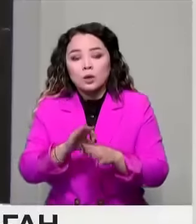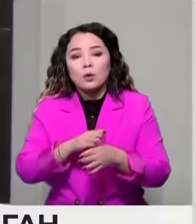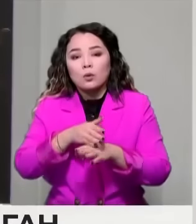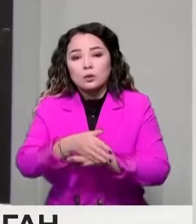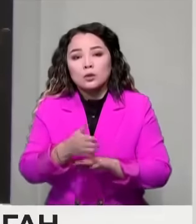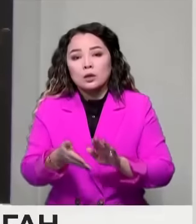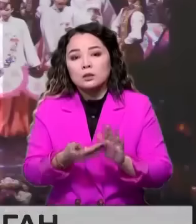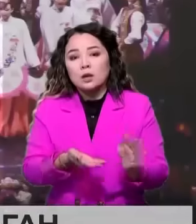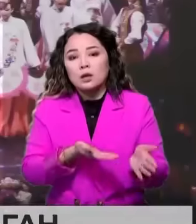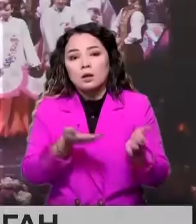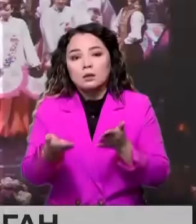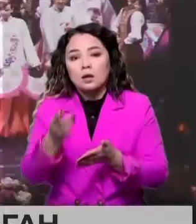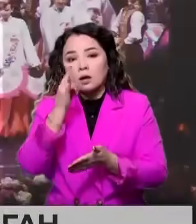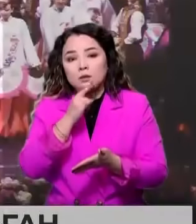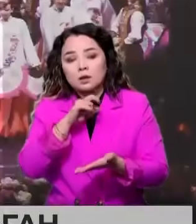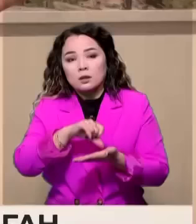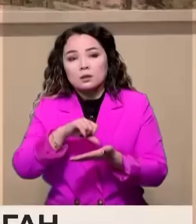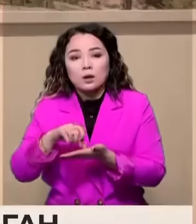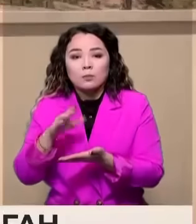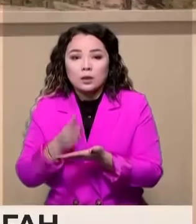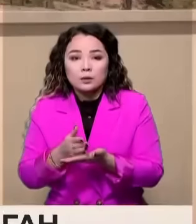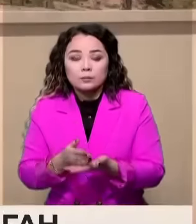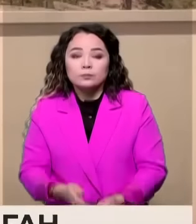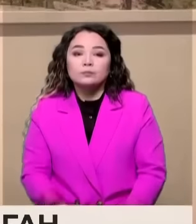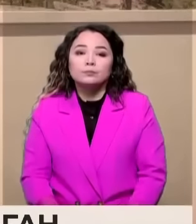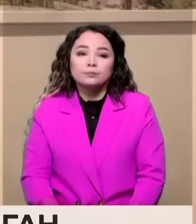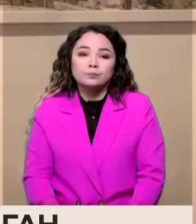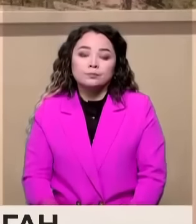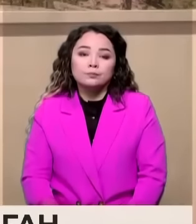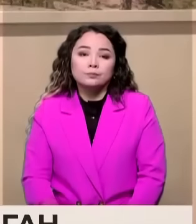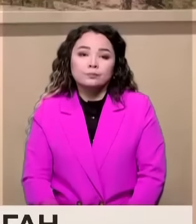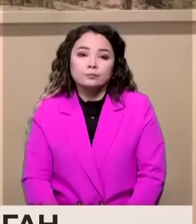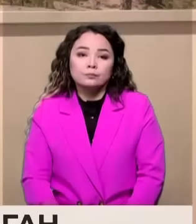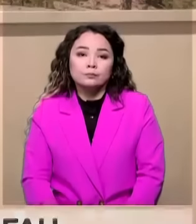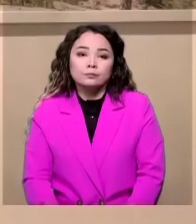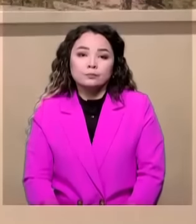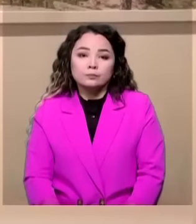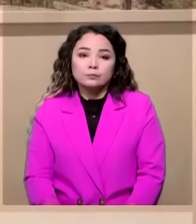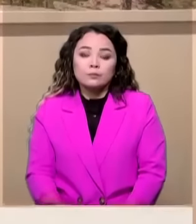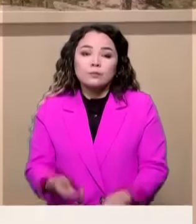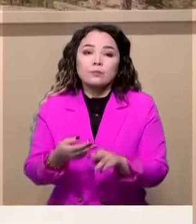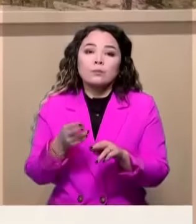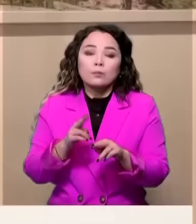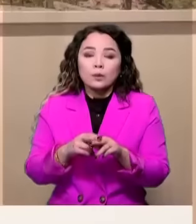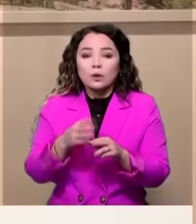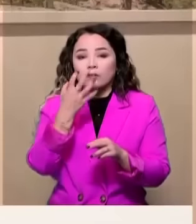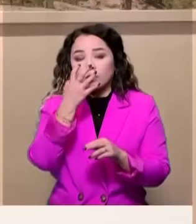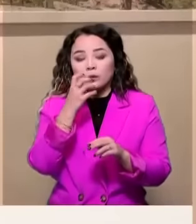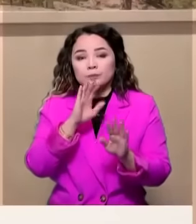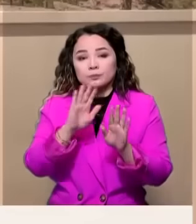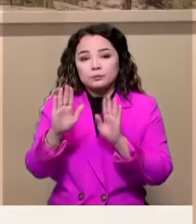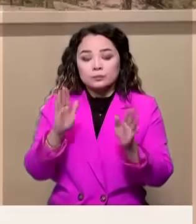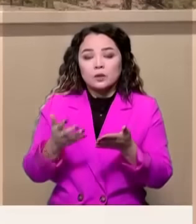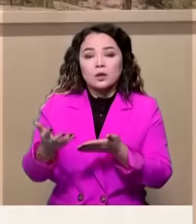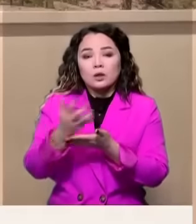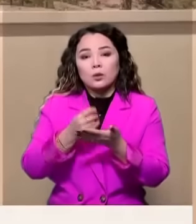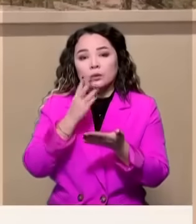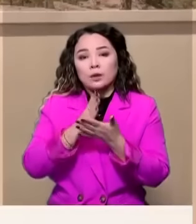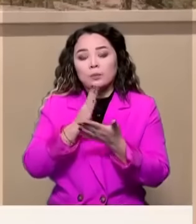Қазақстанға шақырды. Мұнда тамаша фото суреттер жинағы